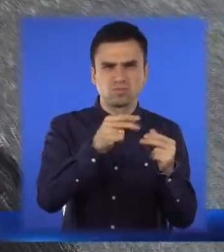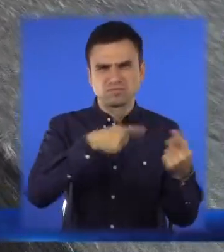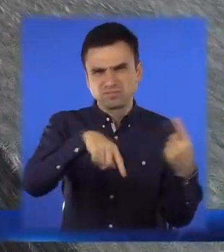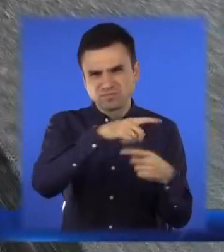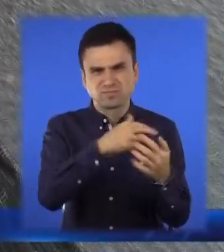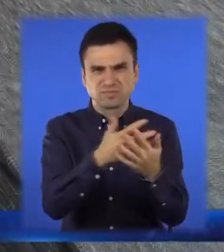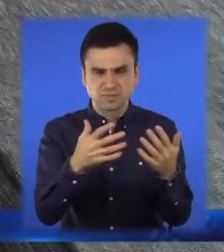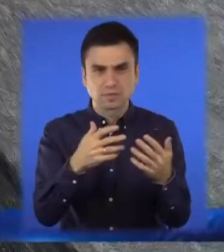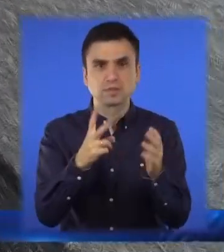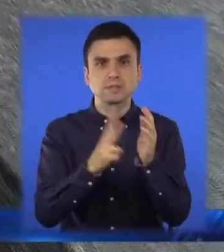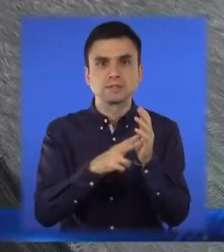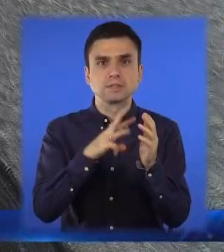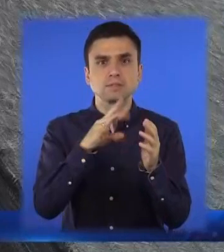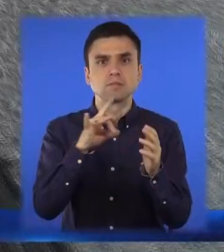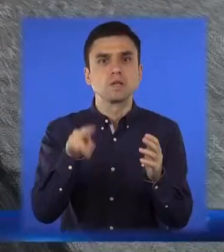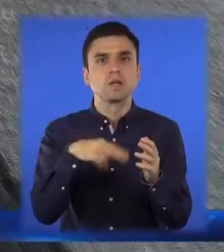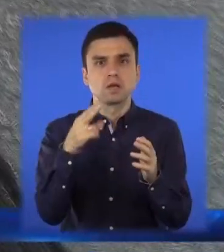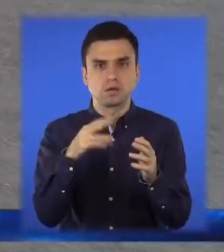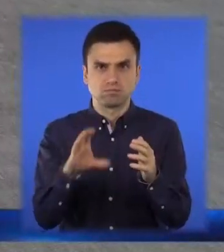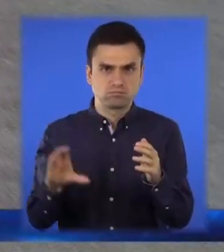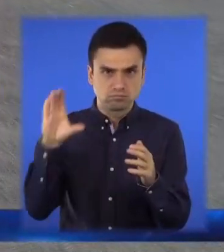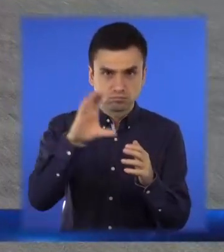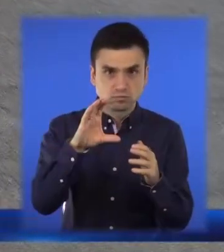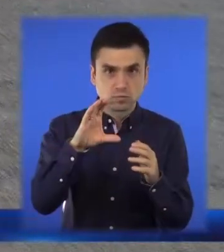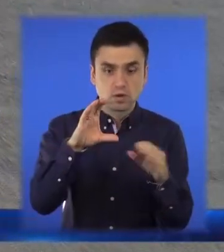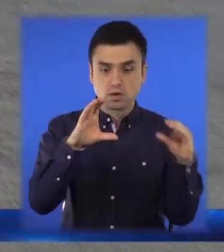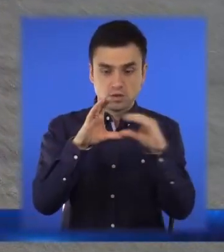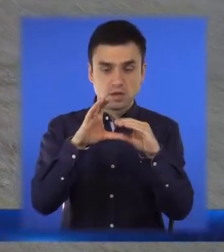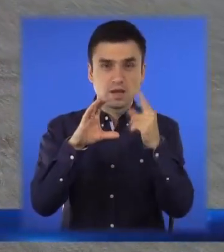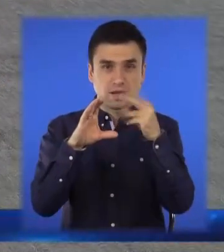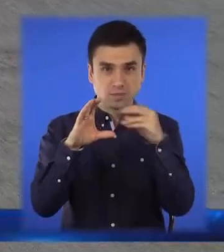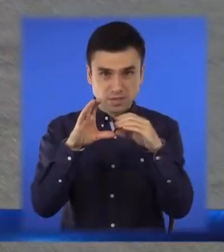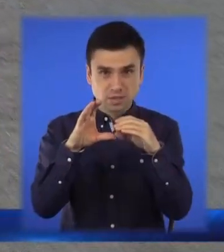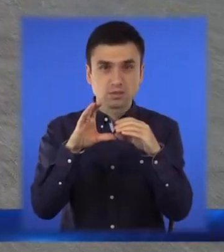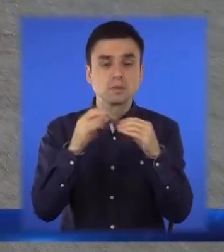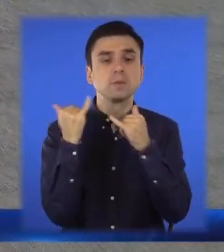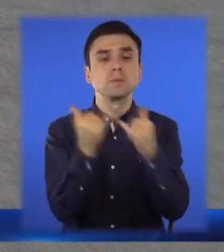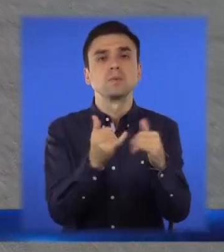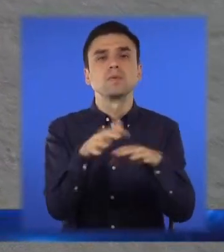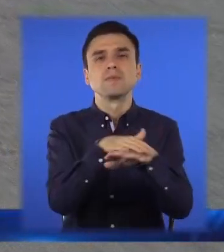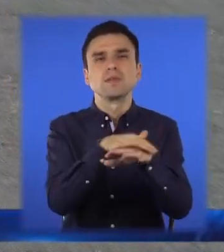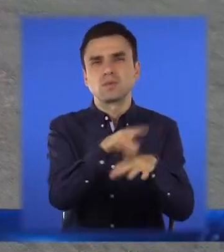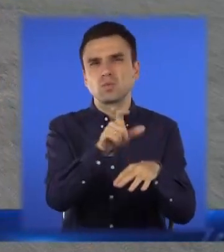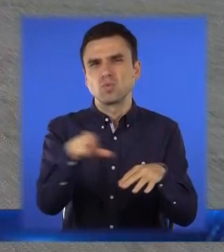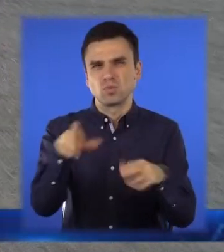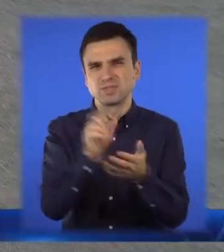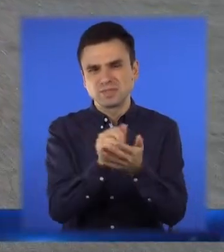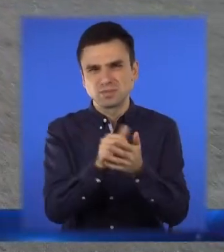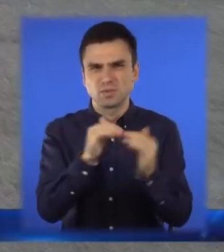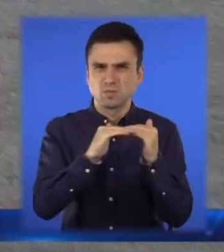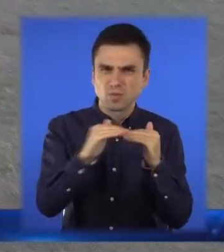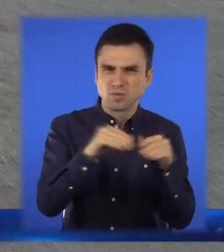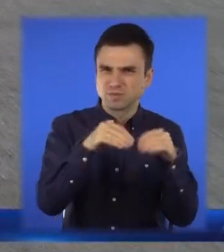них мільярд передбачений на програму «Допомогу українському фермерству». На ці потреби в нинішньому році виплатили більш